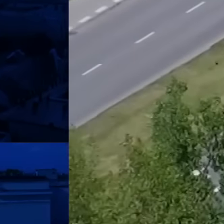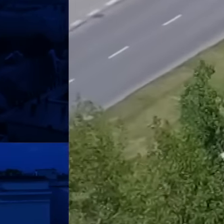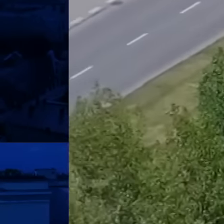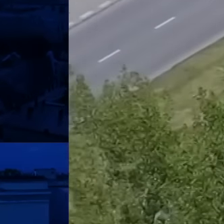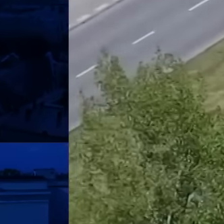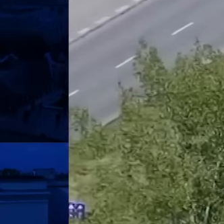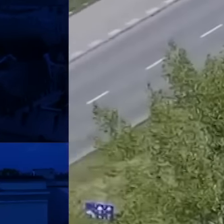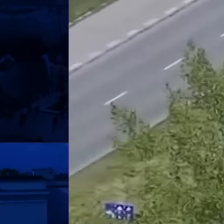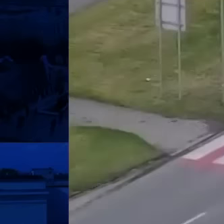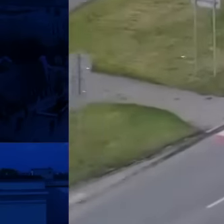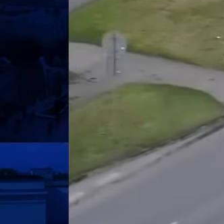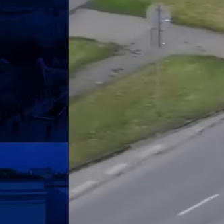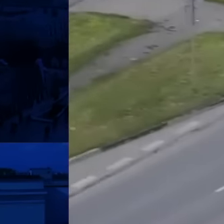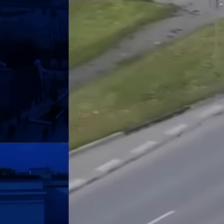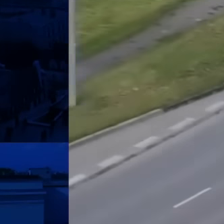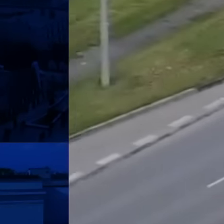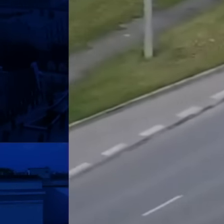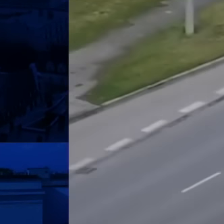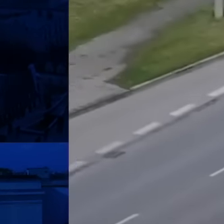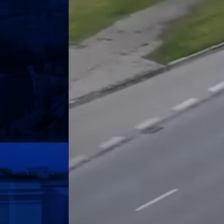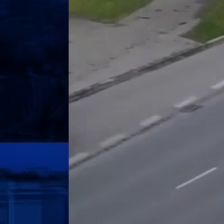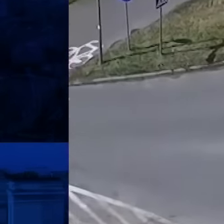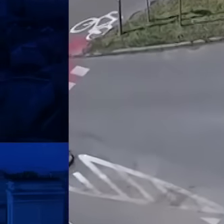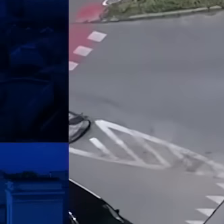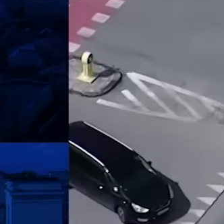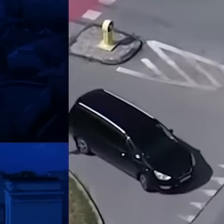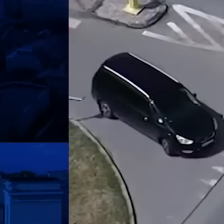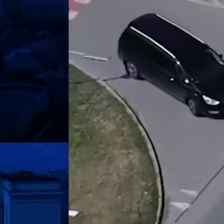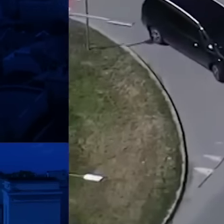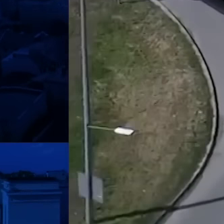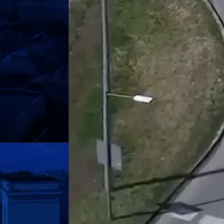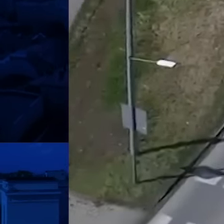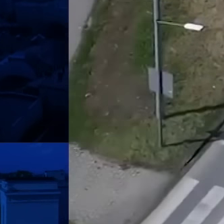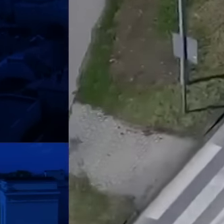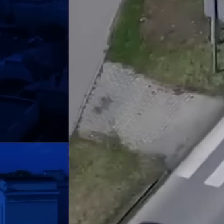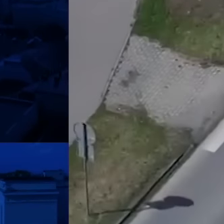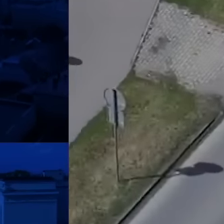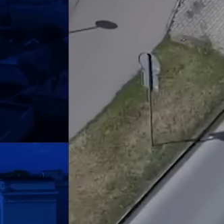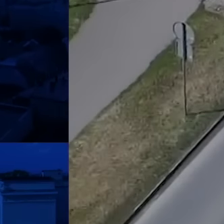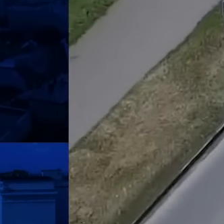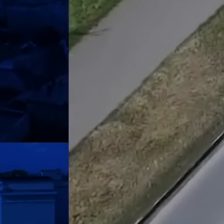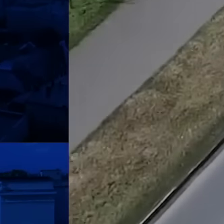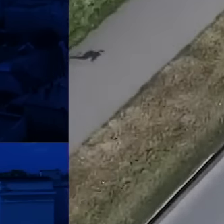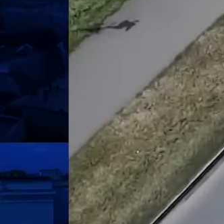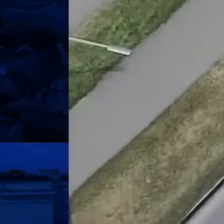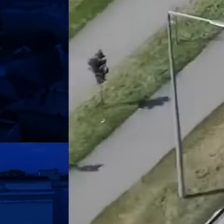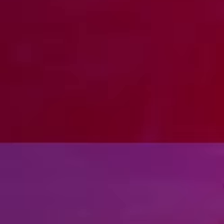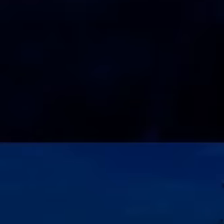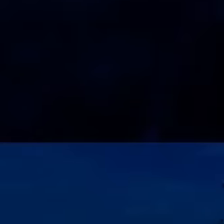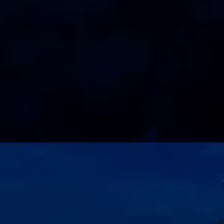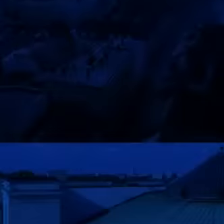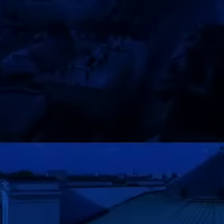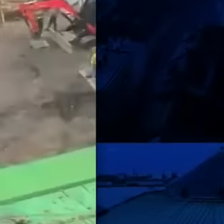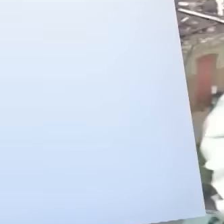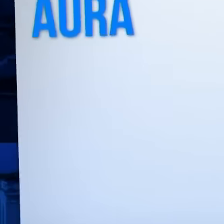policyjnego drona, który rejestrował zachowanie kierowców na jednej z ulic Nowego Sącza. Tylko w tym czasie policjanci naliczyli 7 wykroczeń w pobliżu przejść dla